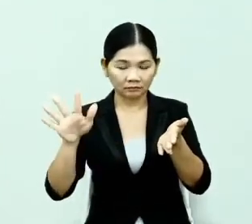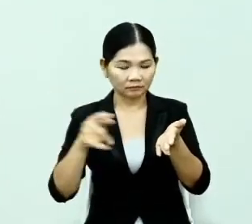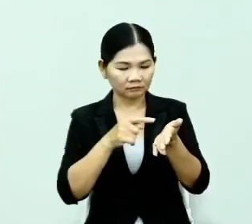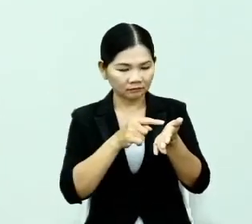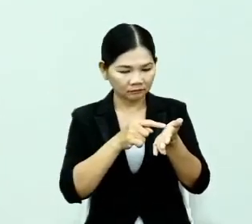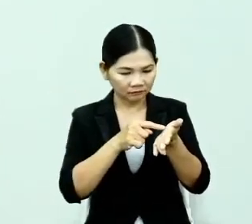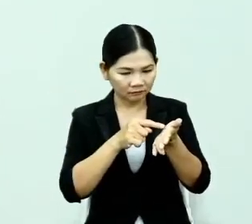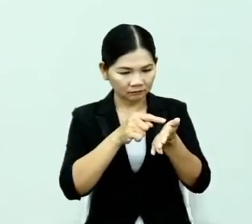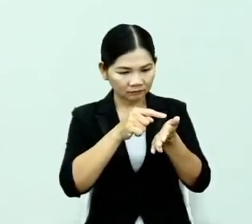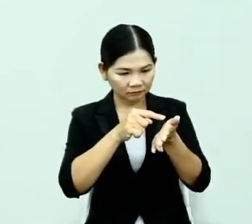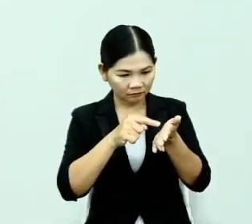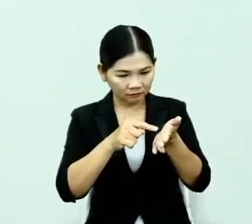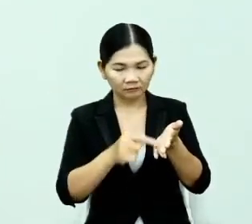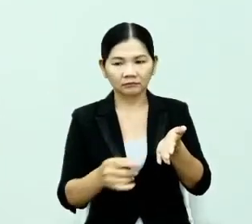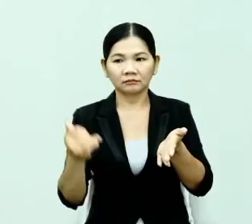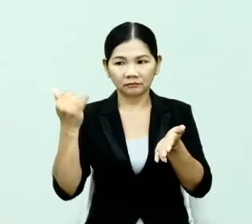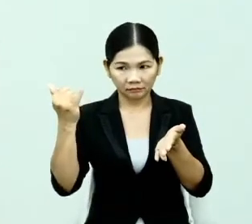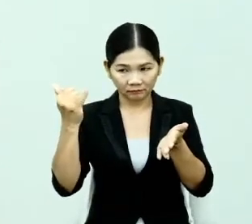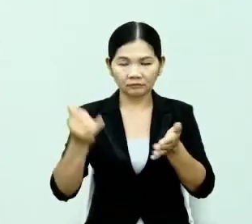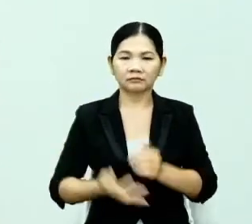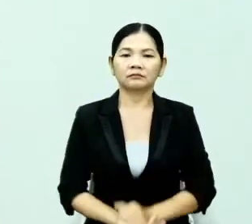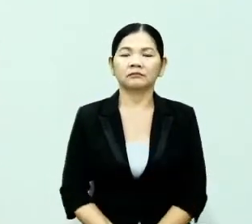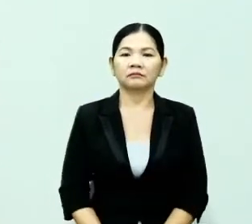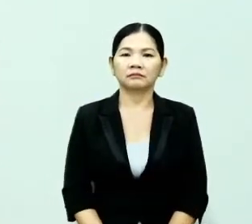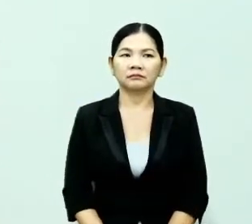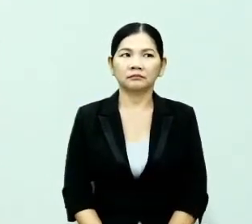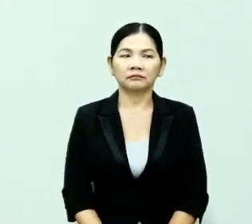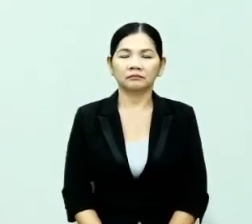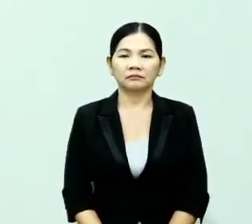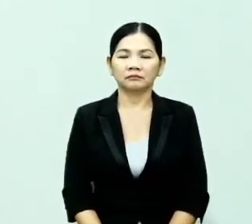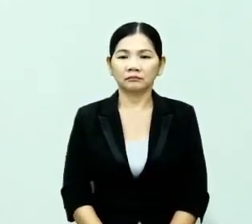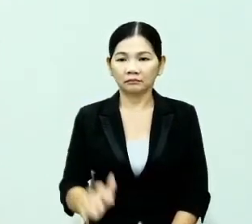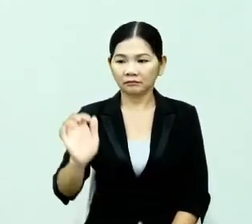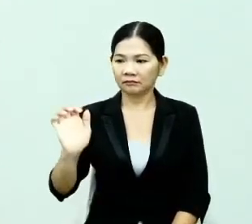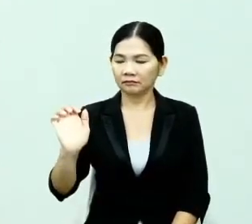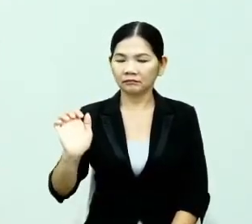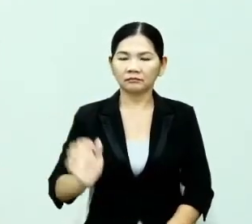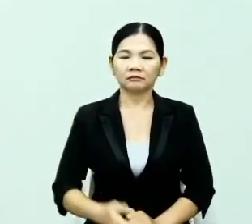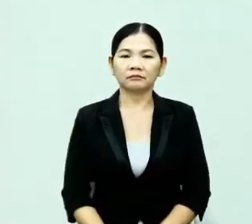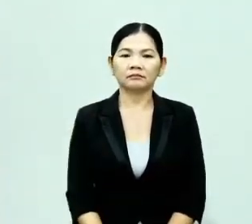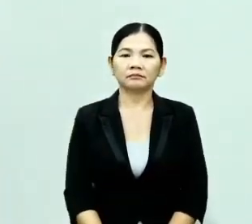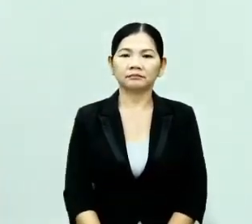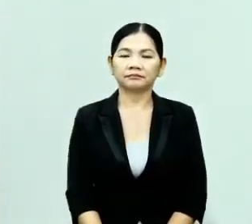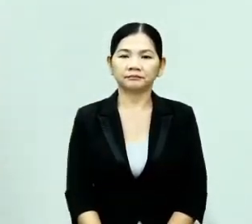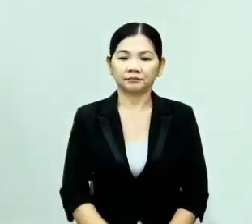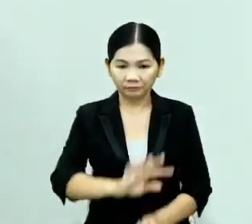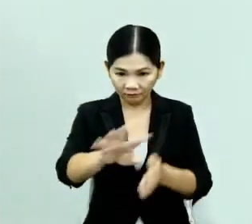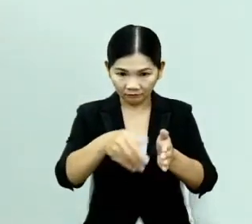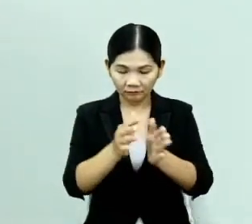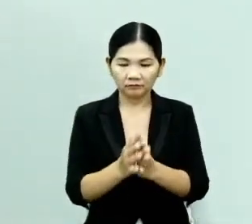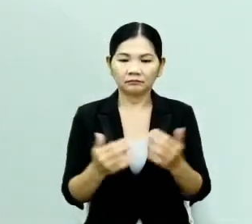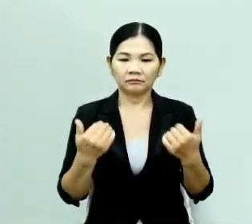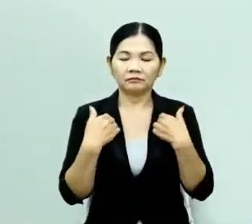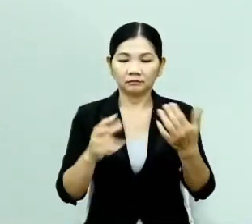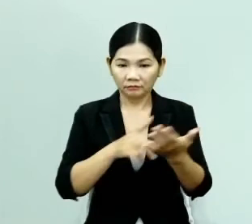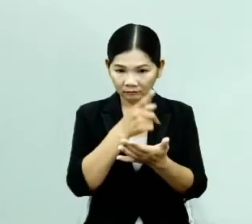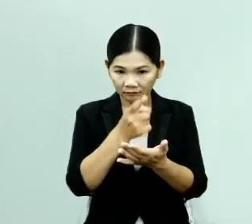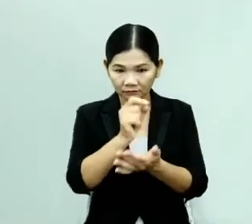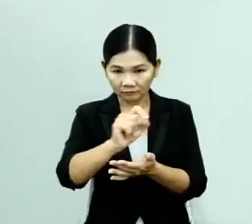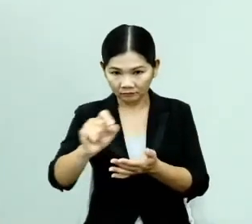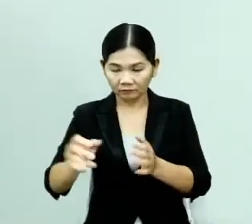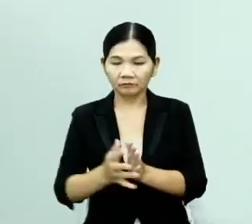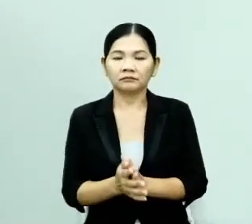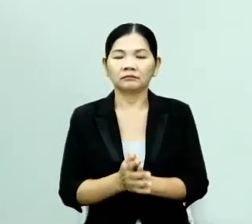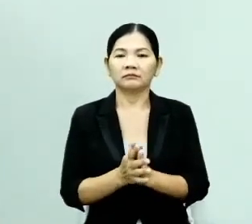ចលនាទី5បន្តកាច់ចលនាទី6អសចចាអរគុណកូនកូនដែលបានចូលរួមសរសេរអ